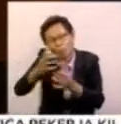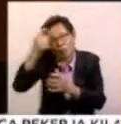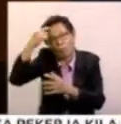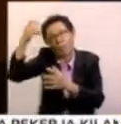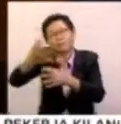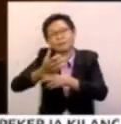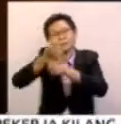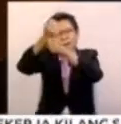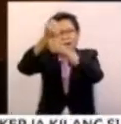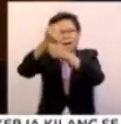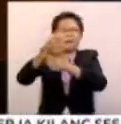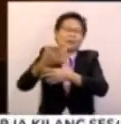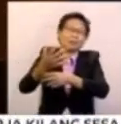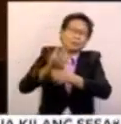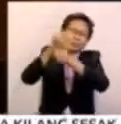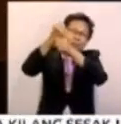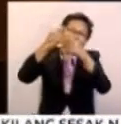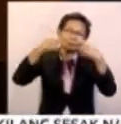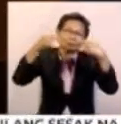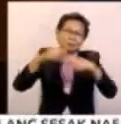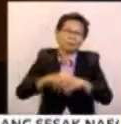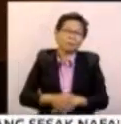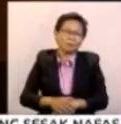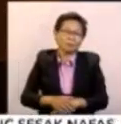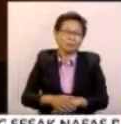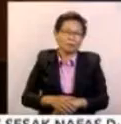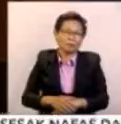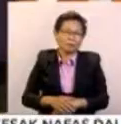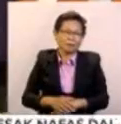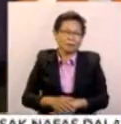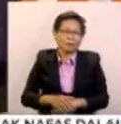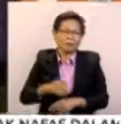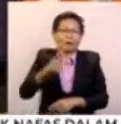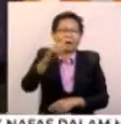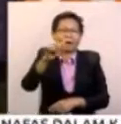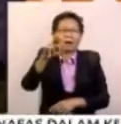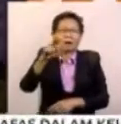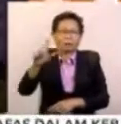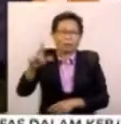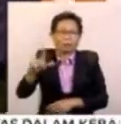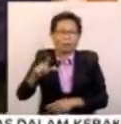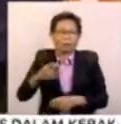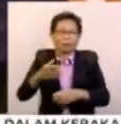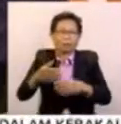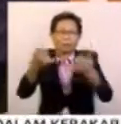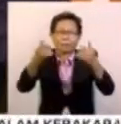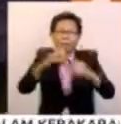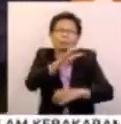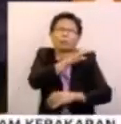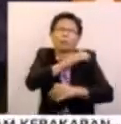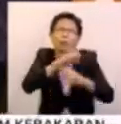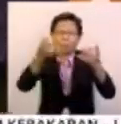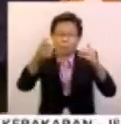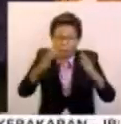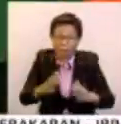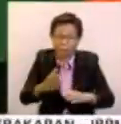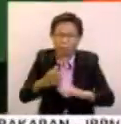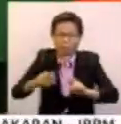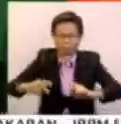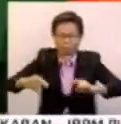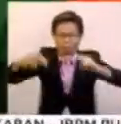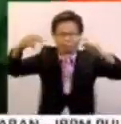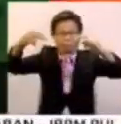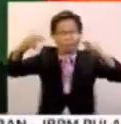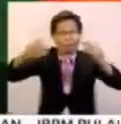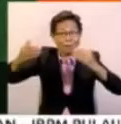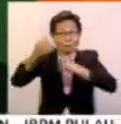untuk merangkul kejuaraan. Sementara itu, bagi jawatan pasukan Arul Sevaraj, melihat prestasi anak buahnya nyata meningkat berbanding tahun